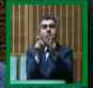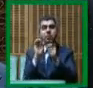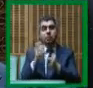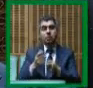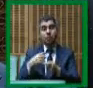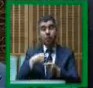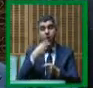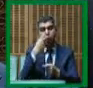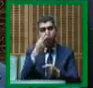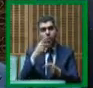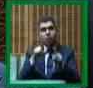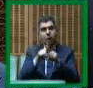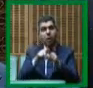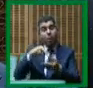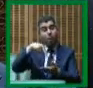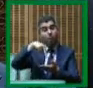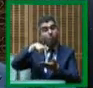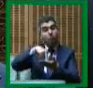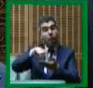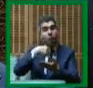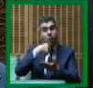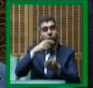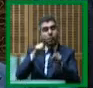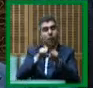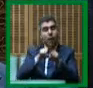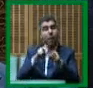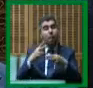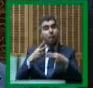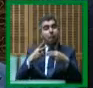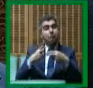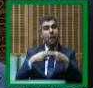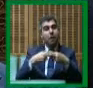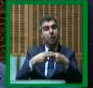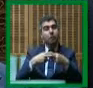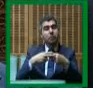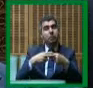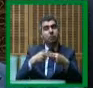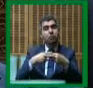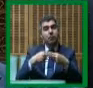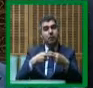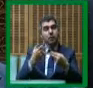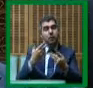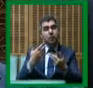ماذا يحصل أمام مراكز المراكز ديال القاطرات ديال